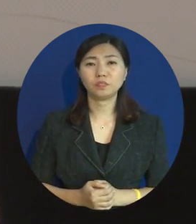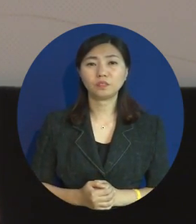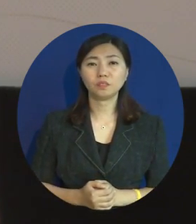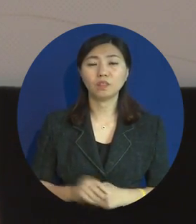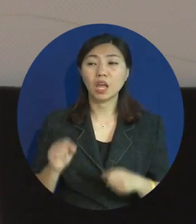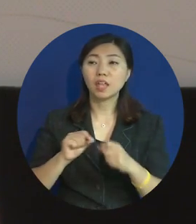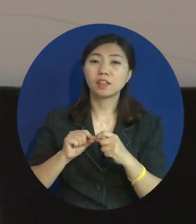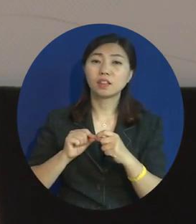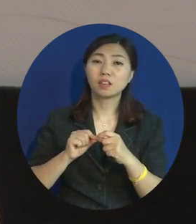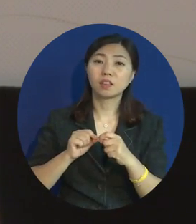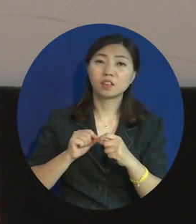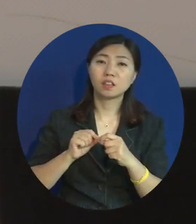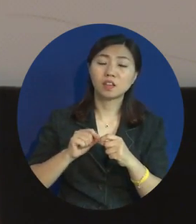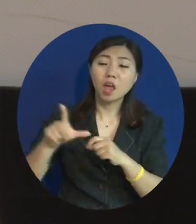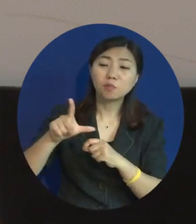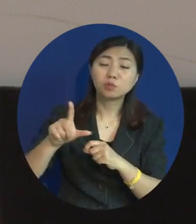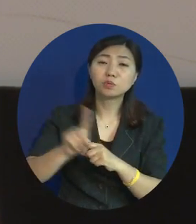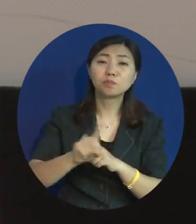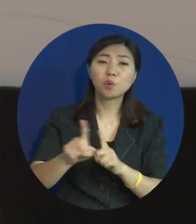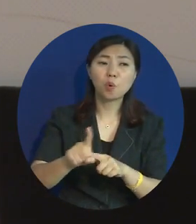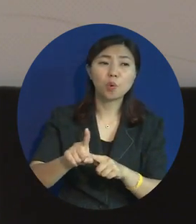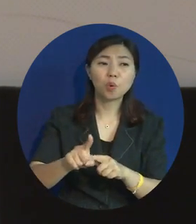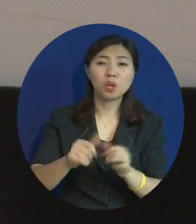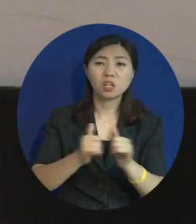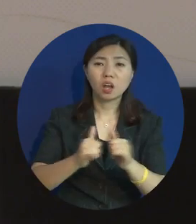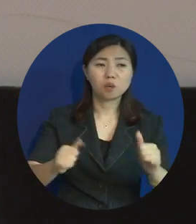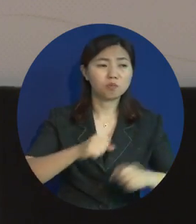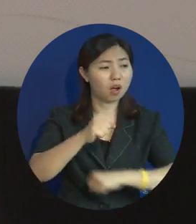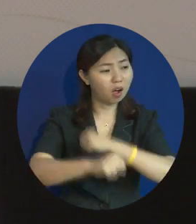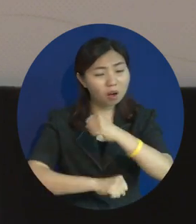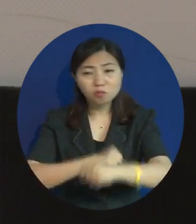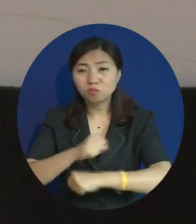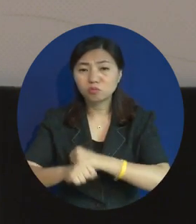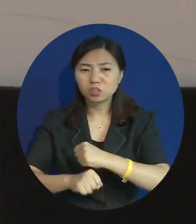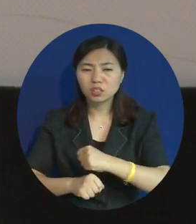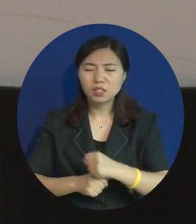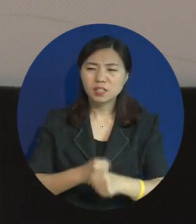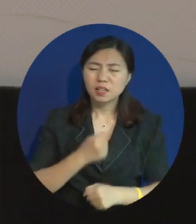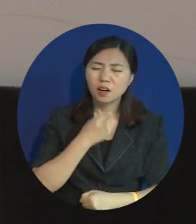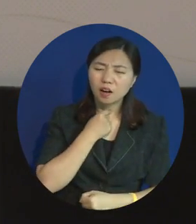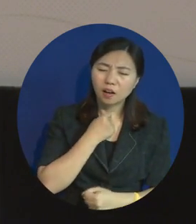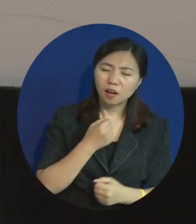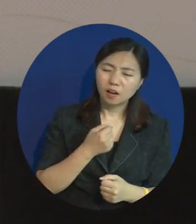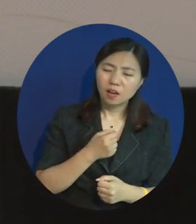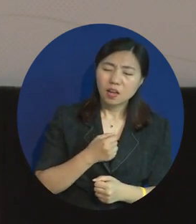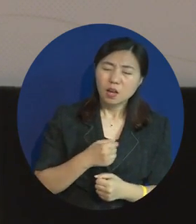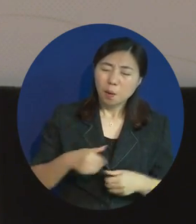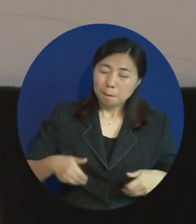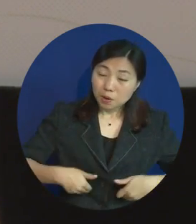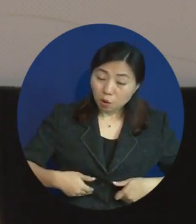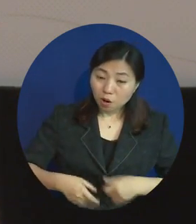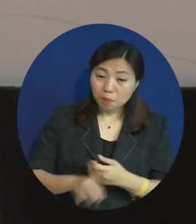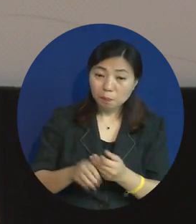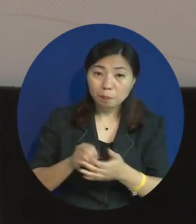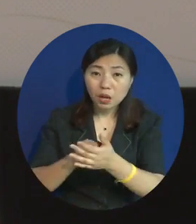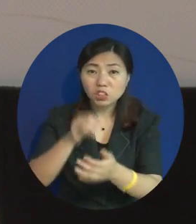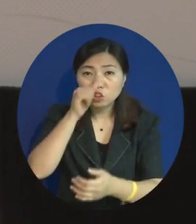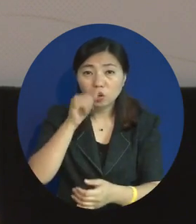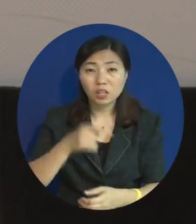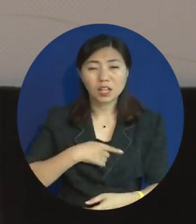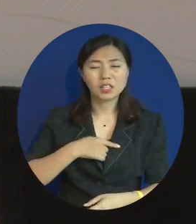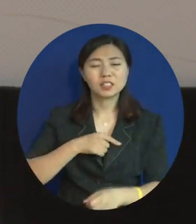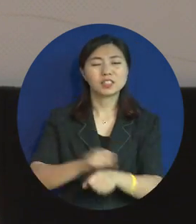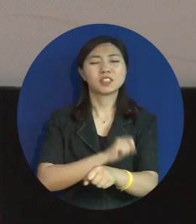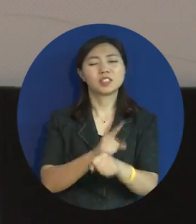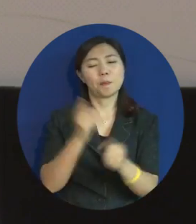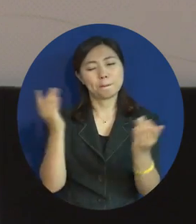그 다음에 다수는 우리가 어떤 일이든지 사람은 할 수 있어요. 궁하면 다 한다 이런 말이 있거든. 근데 나는 제일 적성에 맞는